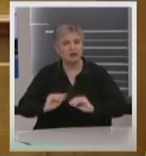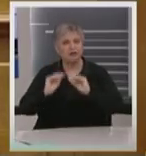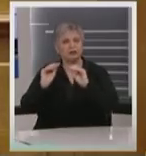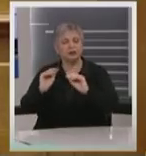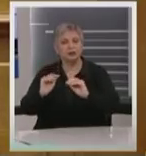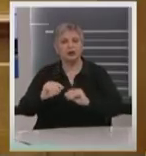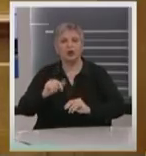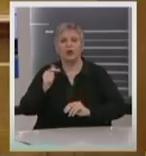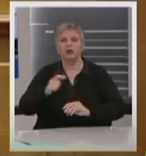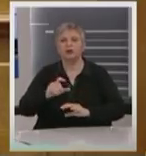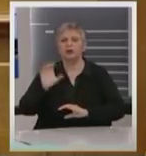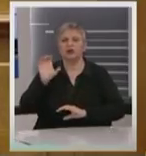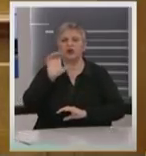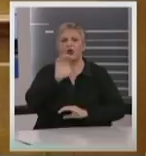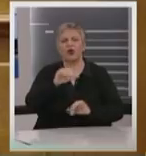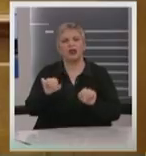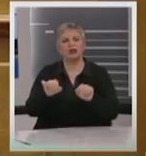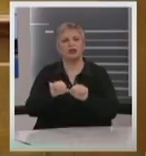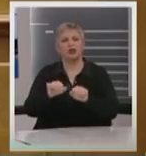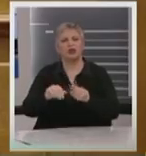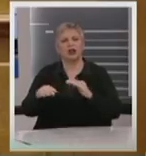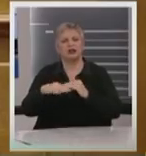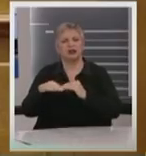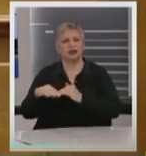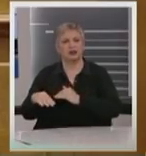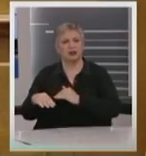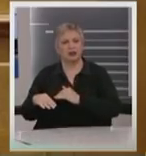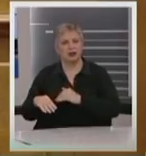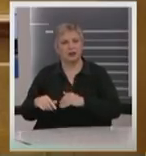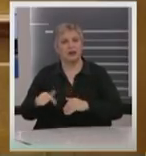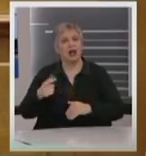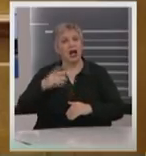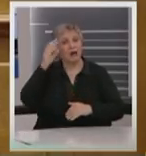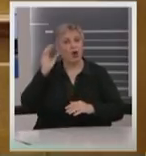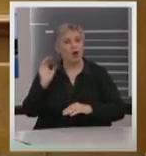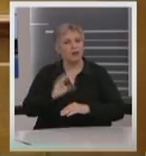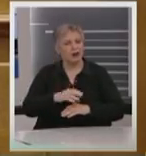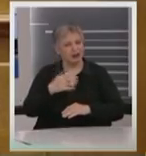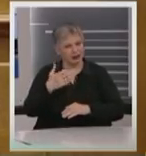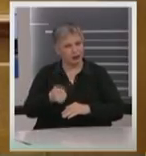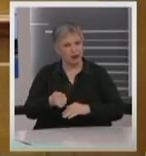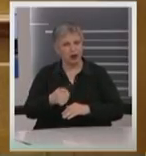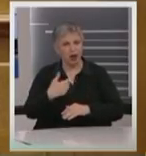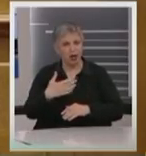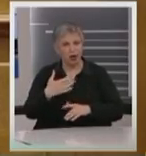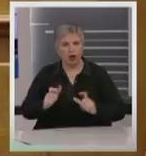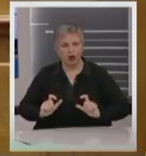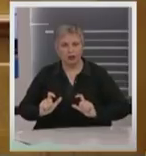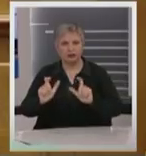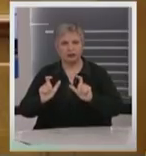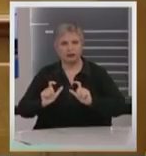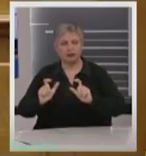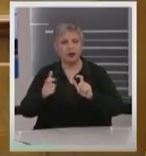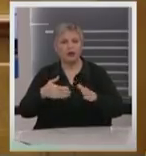και έγιναν με αδικαιολόγητες καθυστερήσεις και με συνεχή εμπόδια. Είναι βέβαια πολλές από τις επενδύσεις που